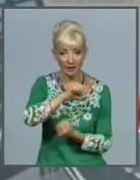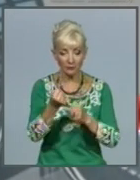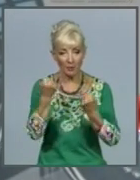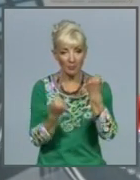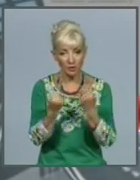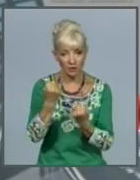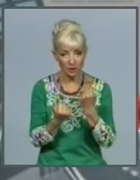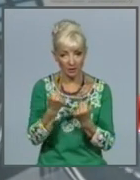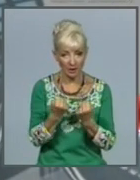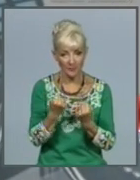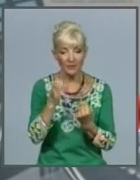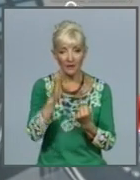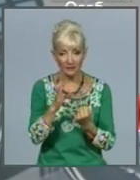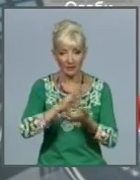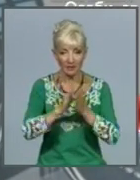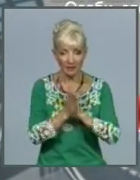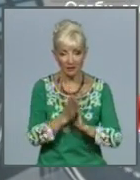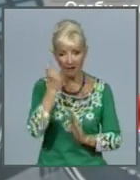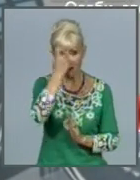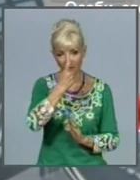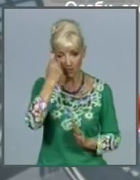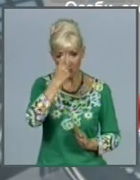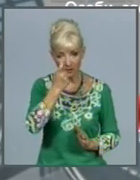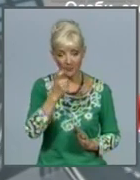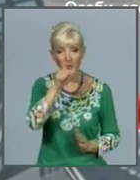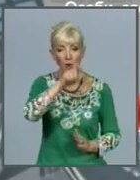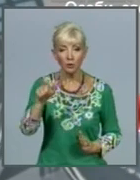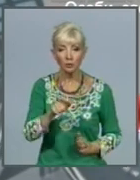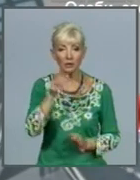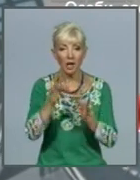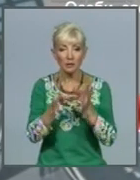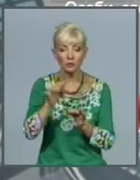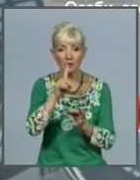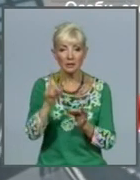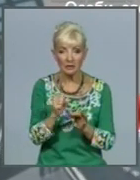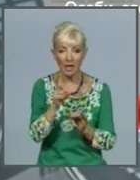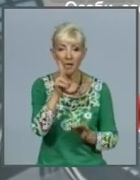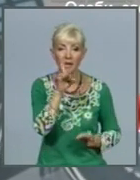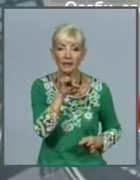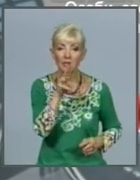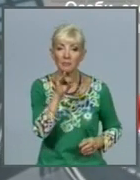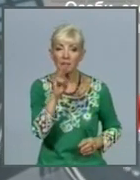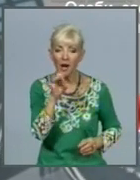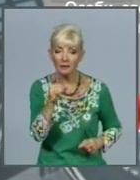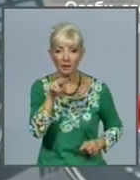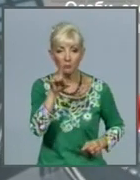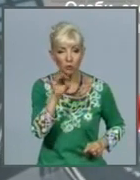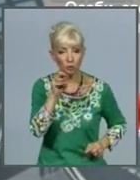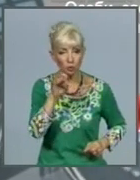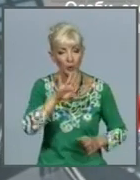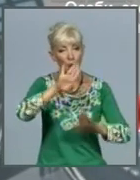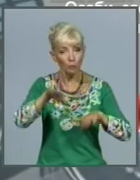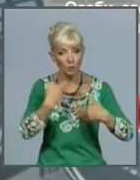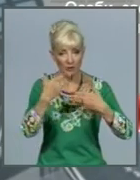стані алкогольного сп'яніння. Особи, засуджені за вчинення кримінального проступку, після відбуття покарання